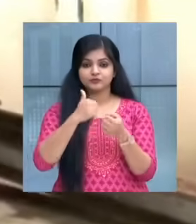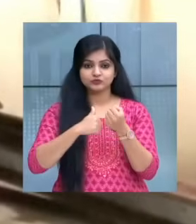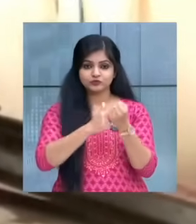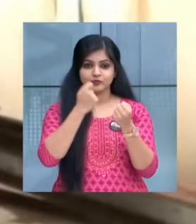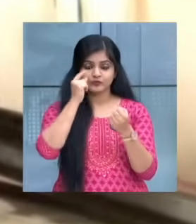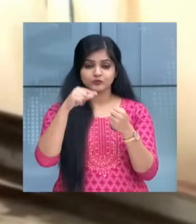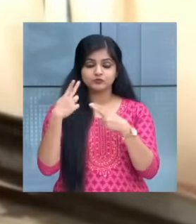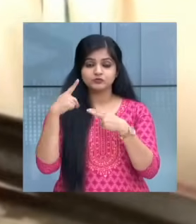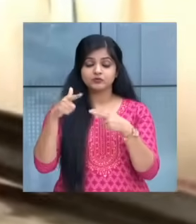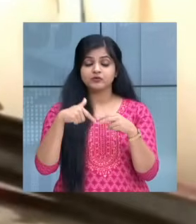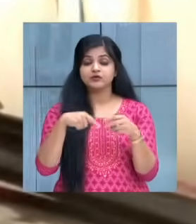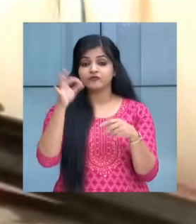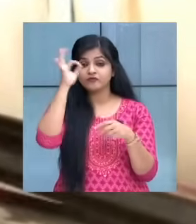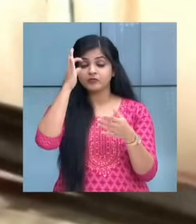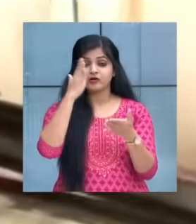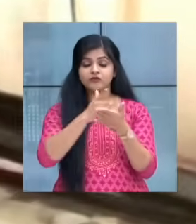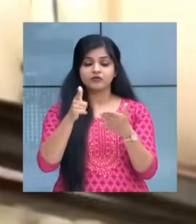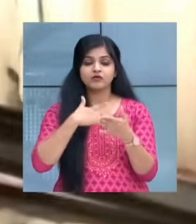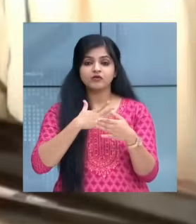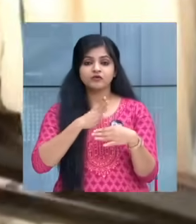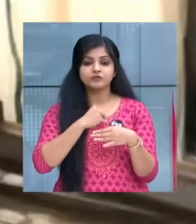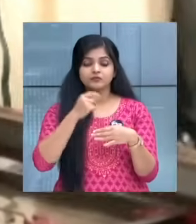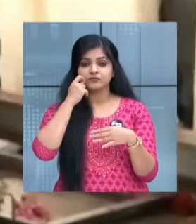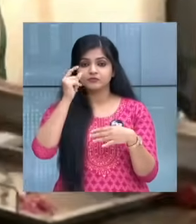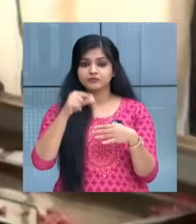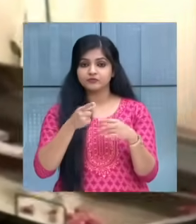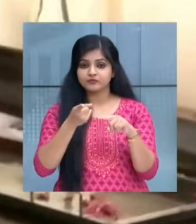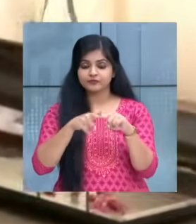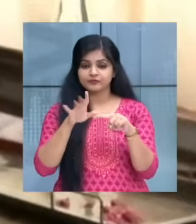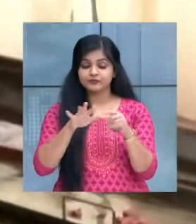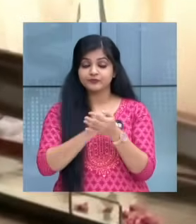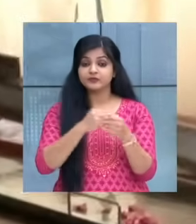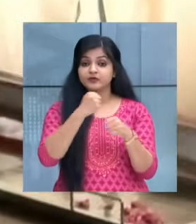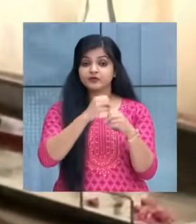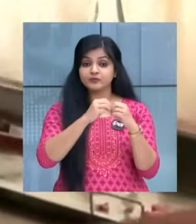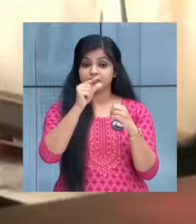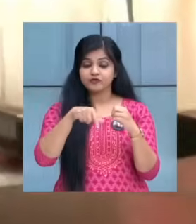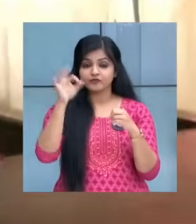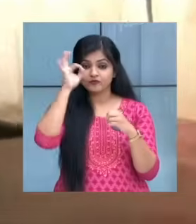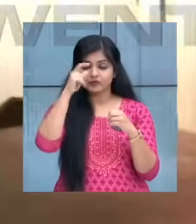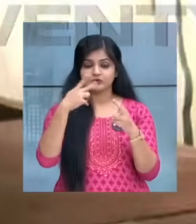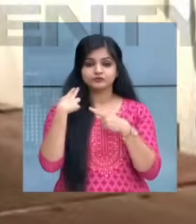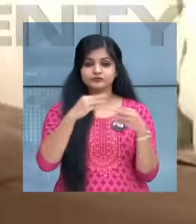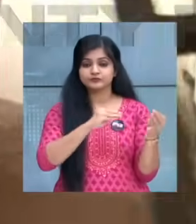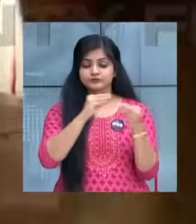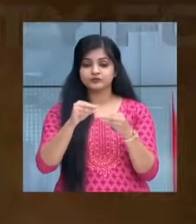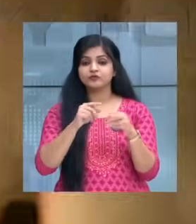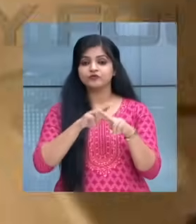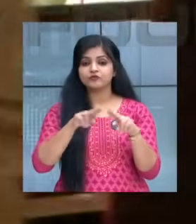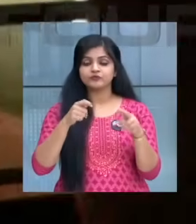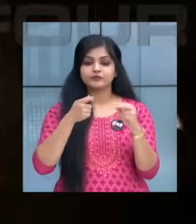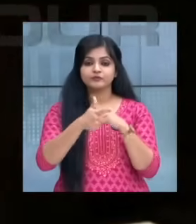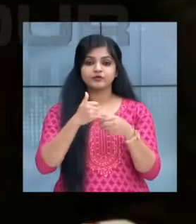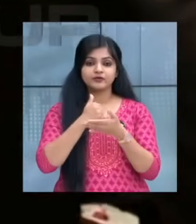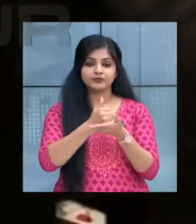അദ്ദേഹത്തിന് ഈ സിനിമയ്ക്കിടയിൽ വെച്ച് പകുതിക്ക് വെച്ച് ഹൃദയാഘാതം ഉണ്ടായിരുന്നു. പിന്നീട് ഈ ഗാന്ധിമതി ബാലനായിരുന്നു ആ സിനിമ ഏറ്റെടുത്ത് അത് പൂർത്തിയാക്കുന്നത്. പിന്നീട് പക്ഷേ ആ